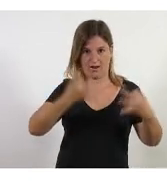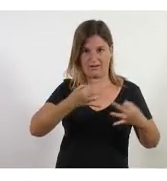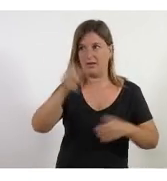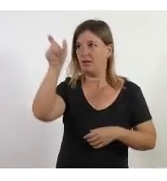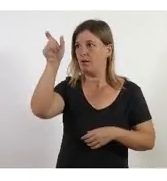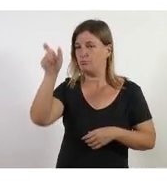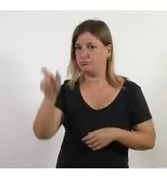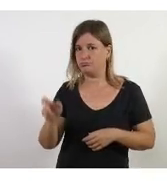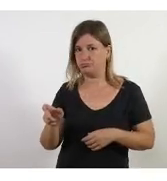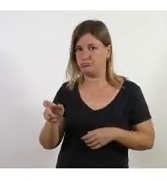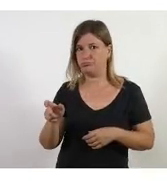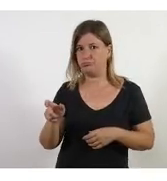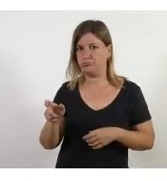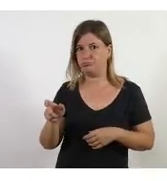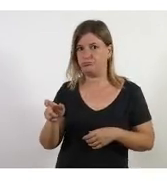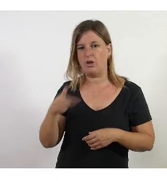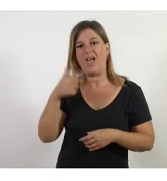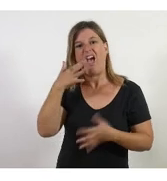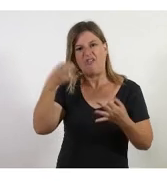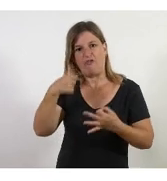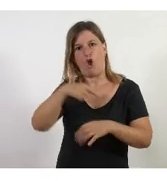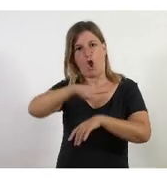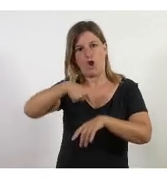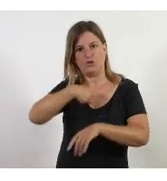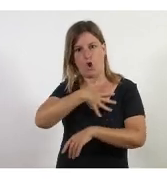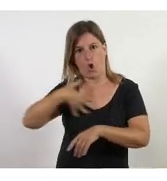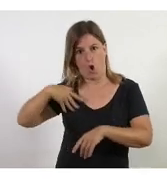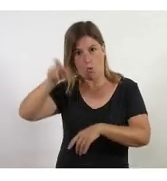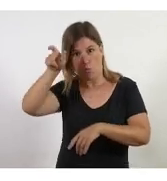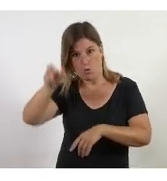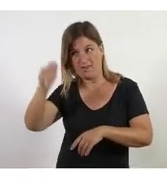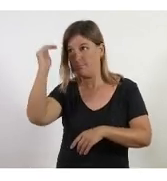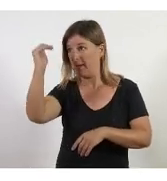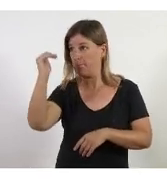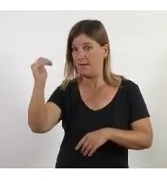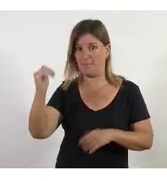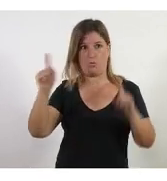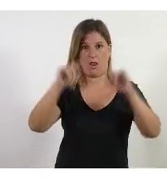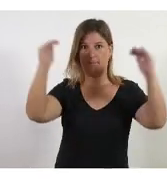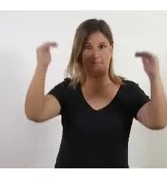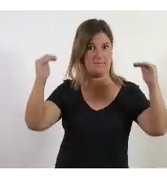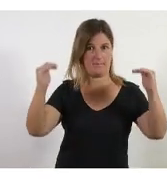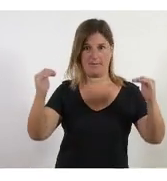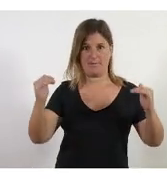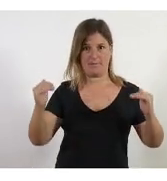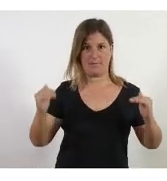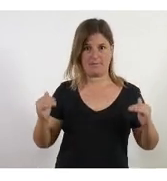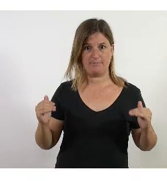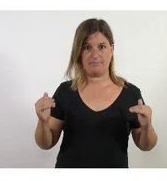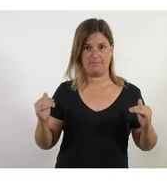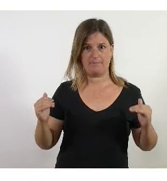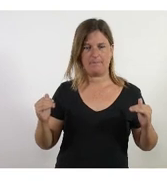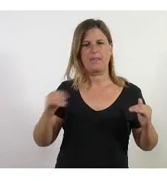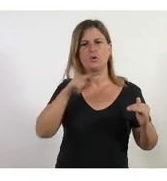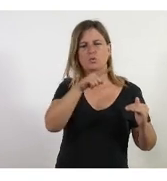la columna de la dedicació desitjada. Per cada un d'aquests capítols,